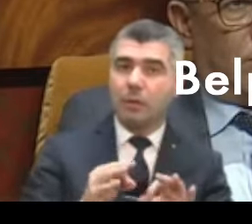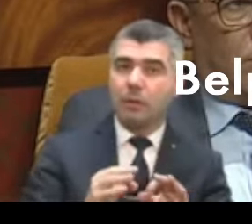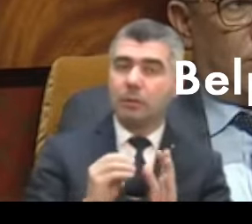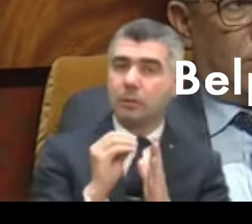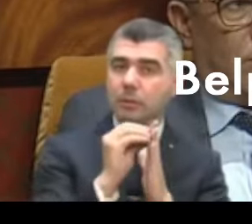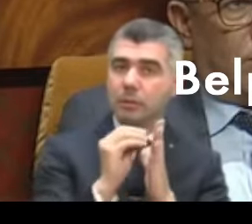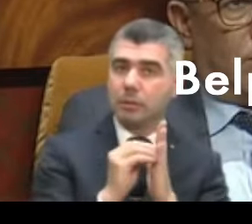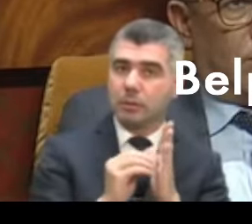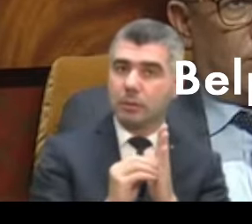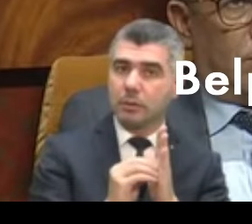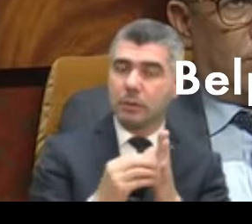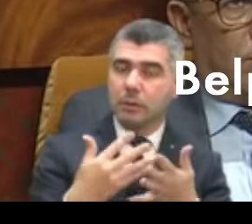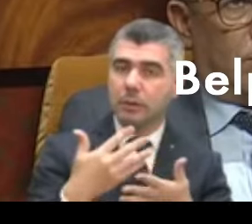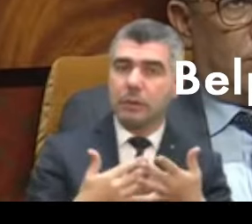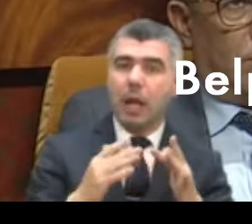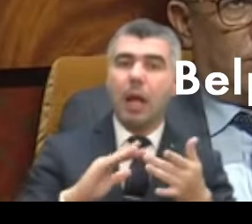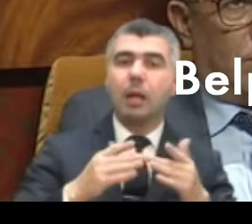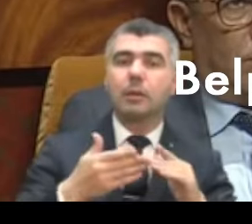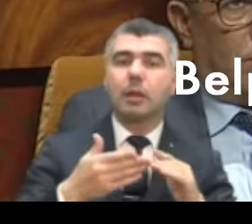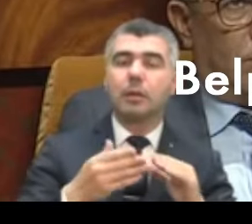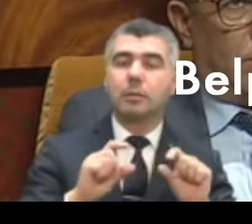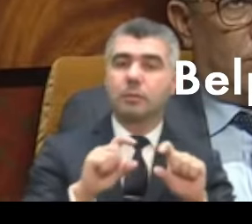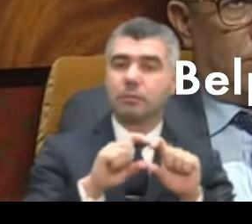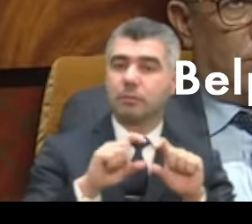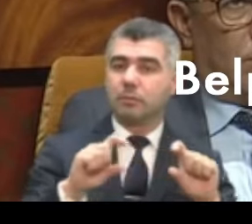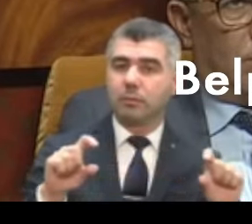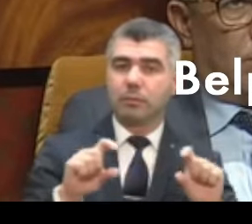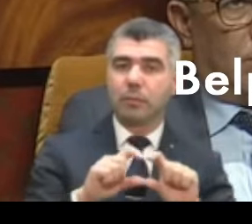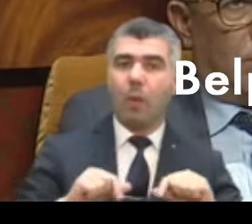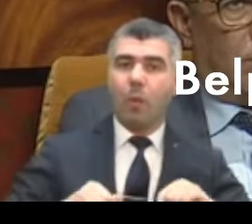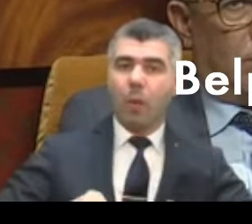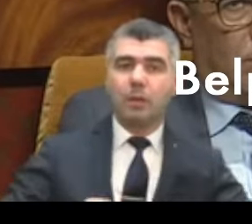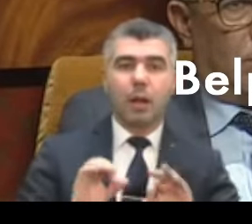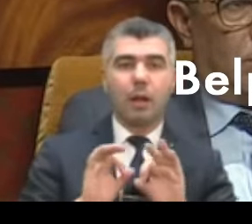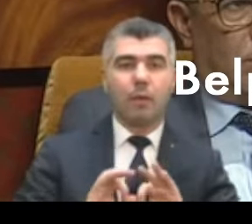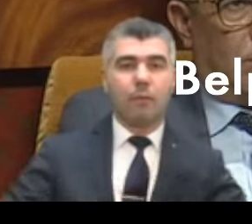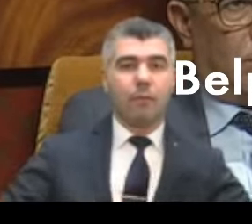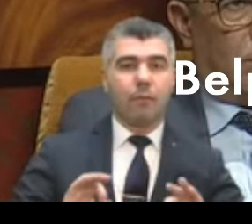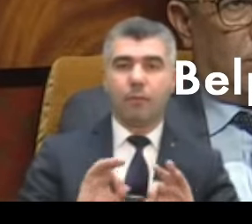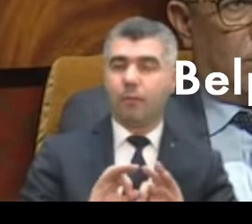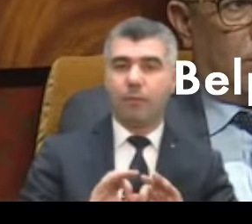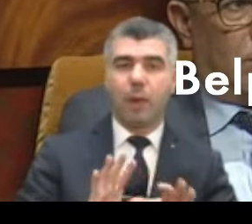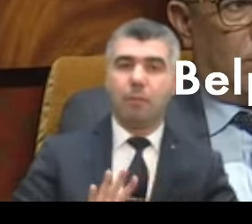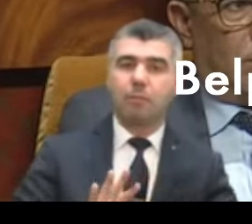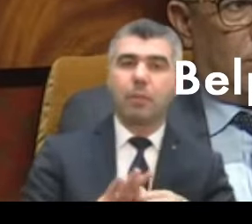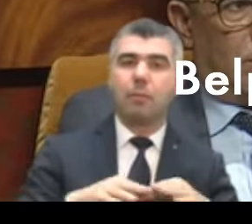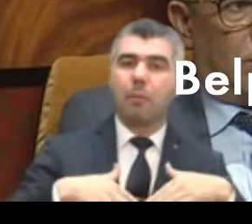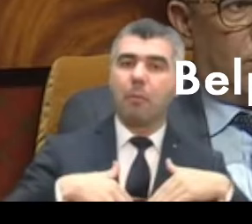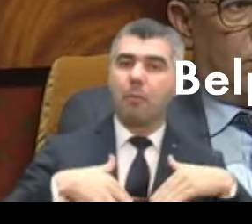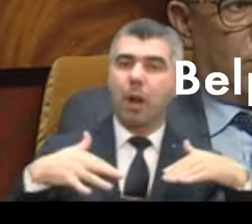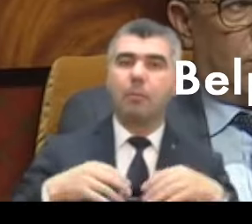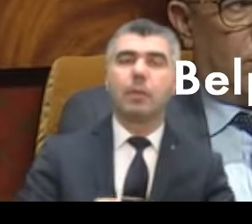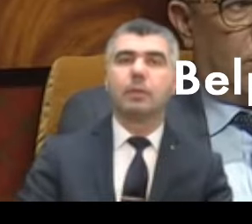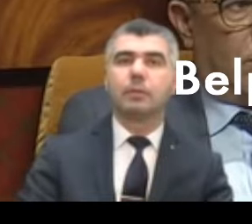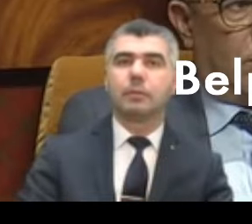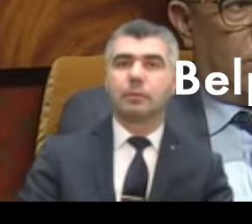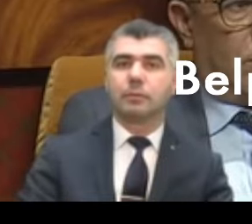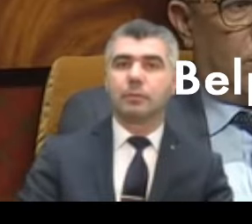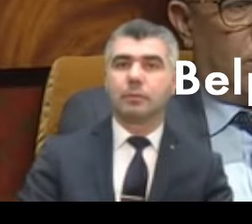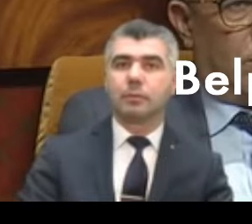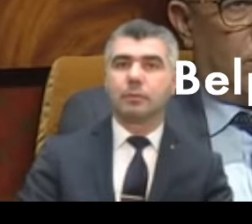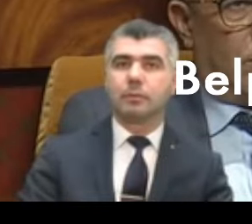فيو سيت انترنت ديال الوزاره المكلفه بالعلاقات مع البرلمان